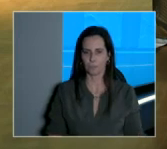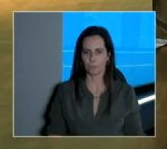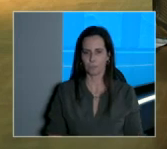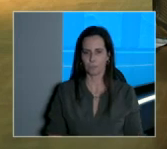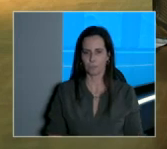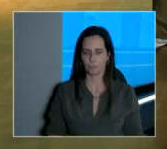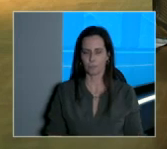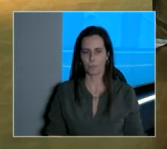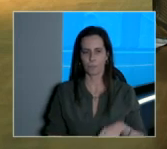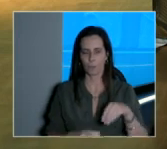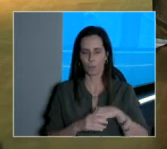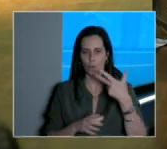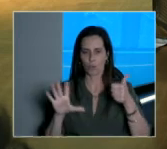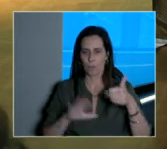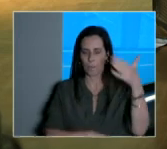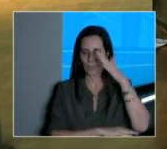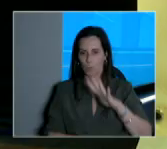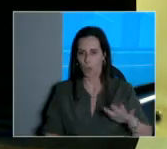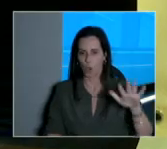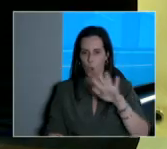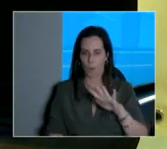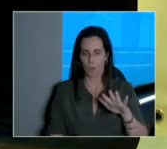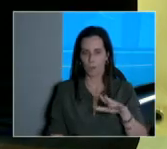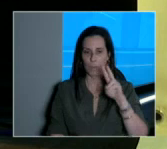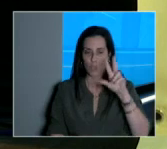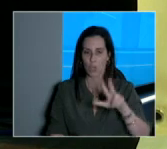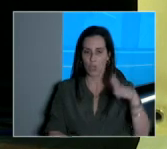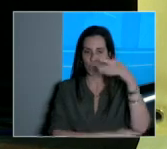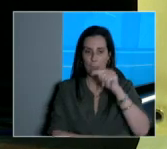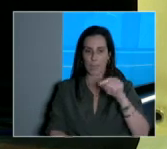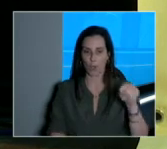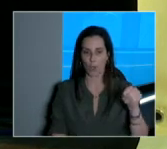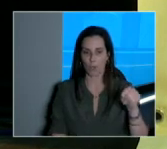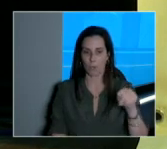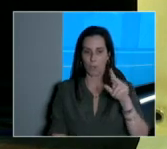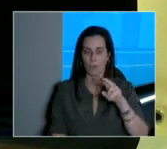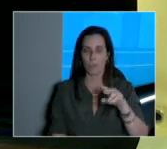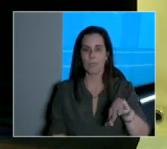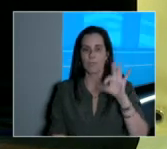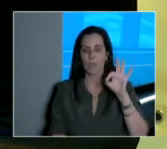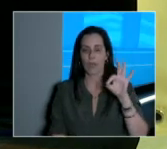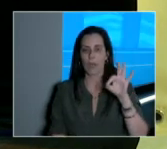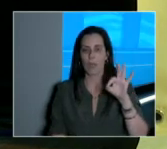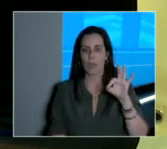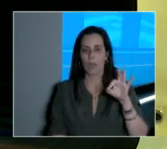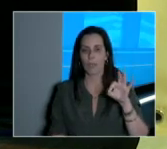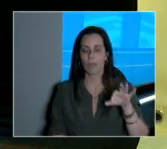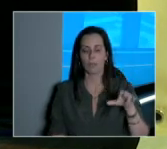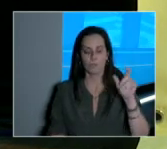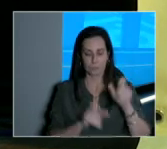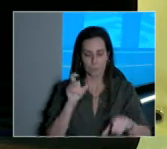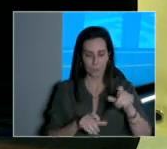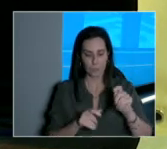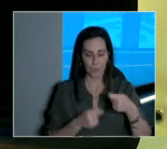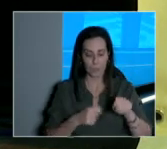עוד פרופסור. מתוך 36 מדינות ה-OECD, בשני שליש מהמדינות, ב-24 נבחרי ציבור, מוסמכים